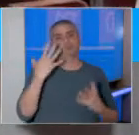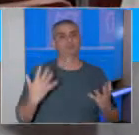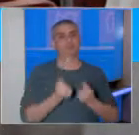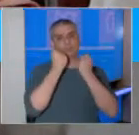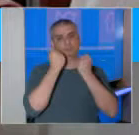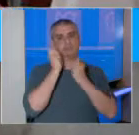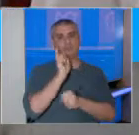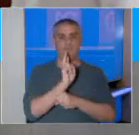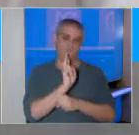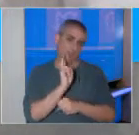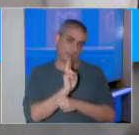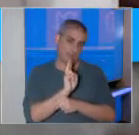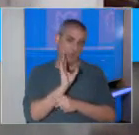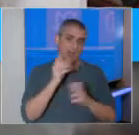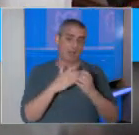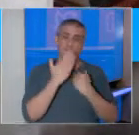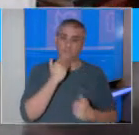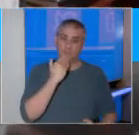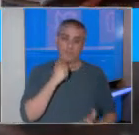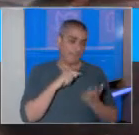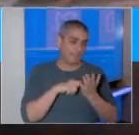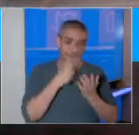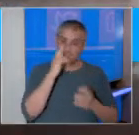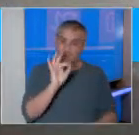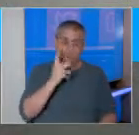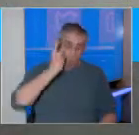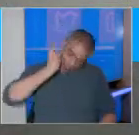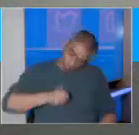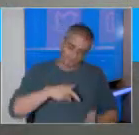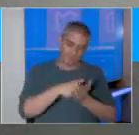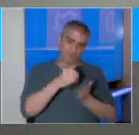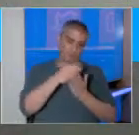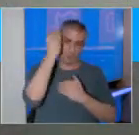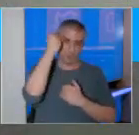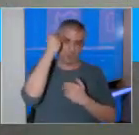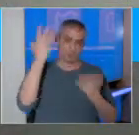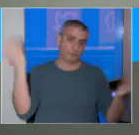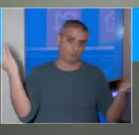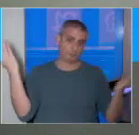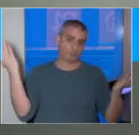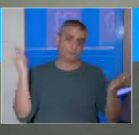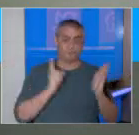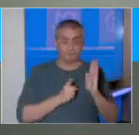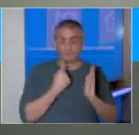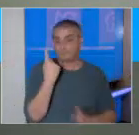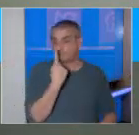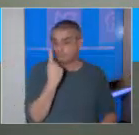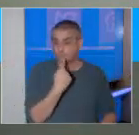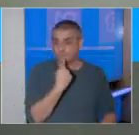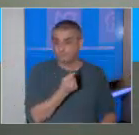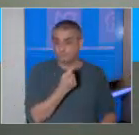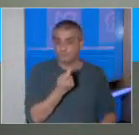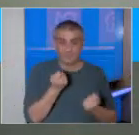שיציל ויגן על עם ישראל, ולכן מבחינתו זה חובה שהם יהיו, ימשיכו ללמוד. אז הפעם היחידה שבה הוא